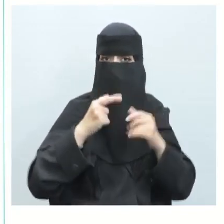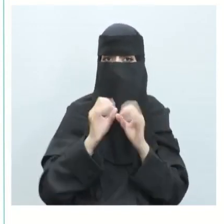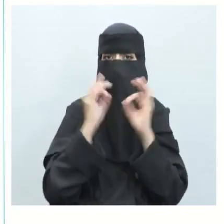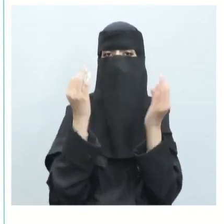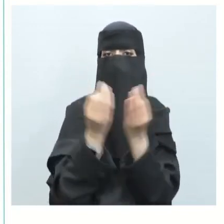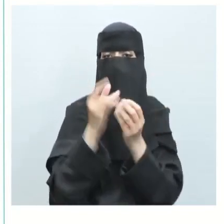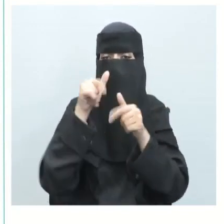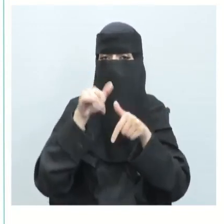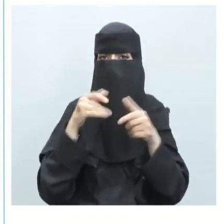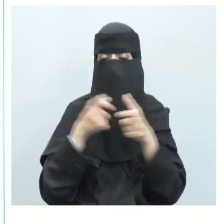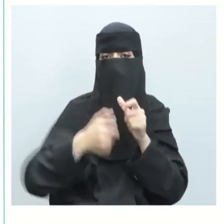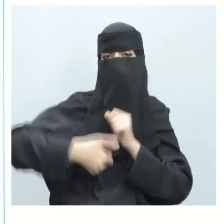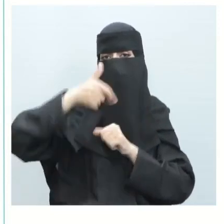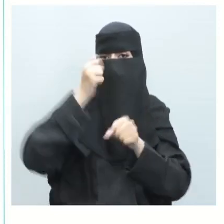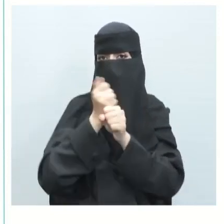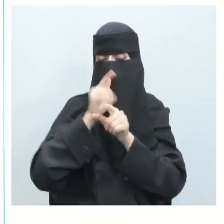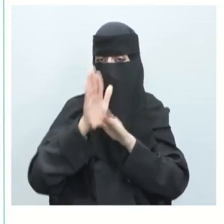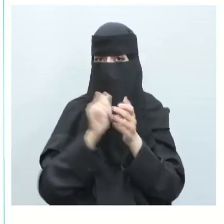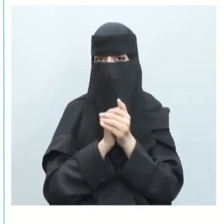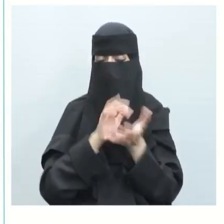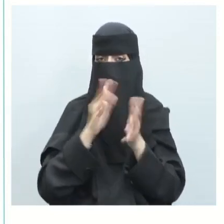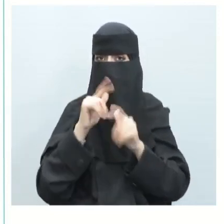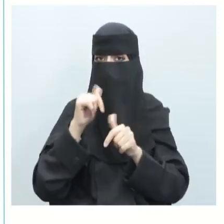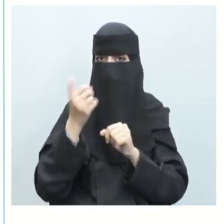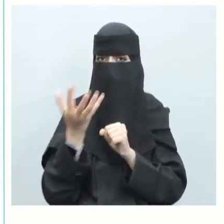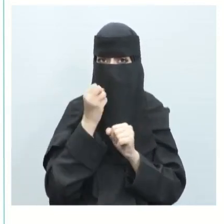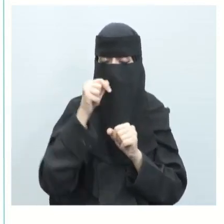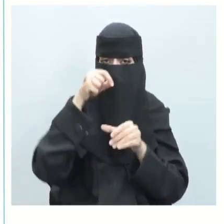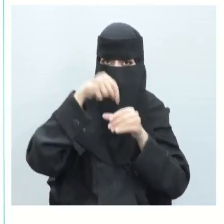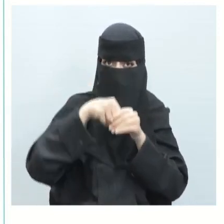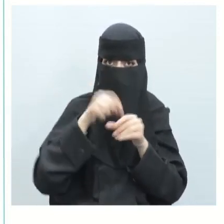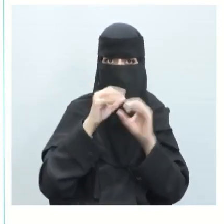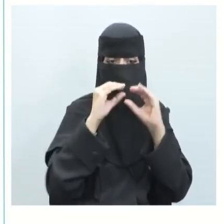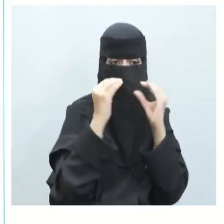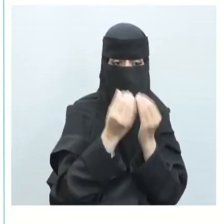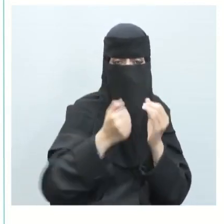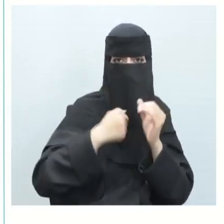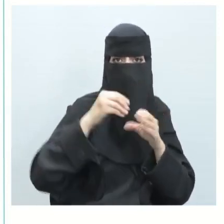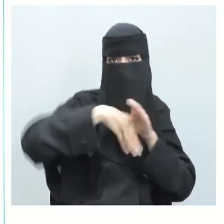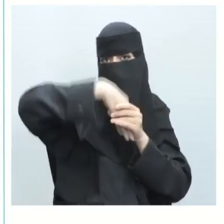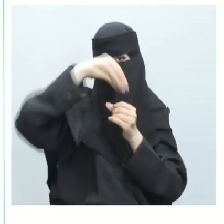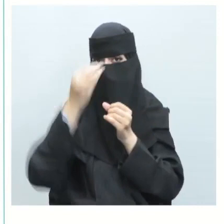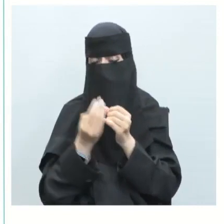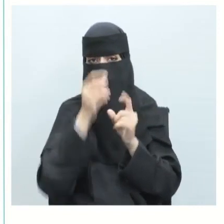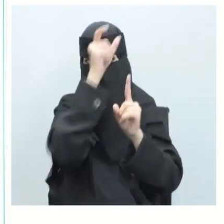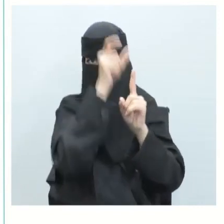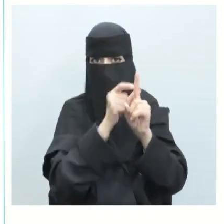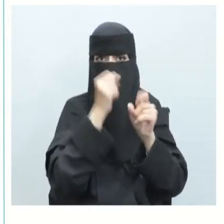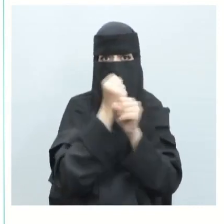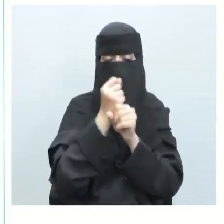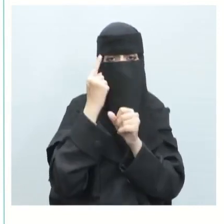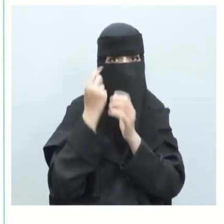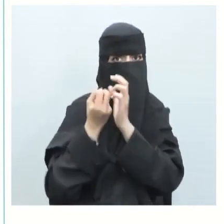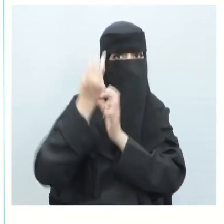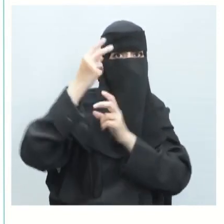يتكامل لانجاح هذا العمل مثلا قد احتاج مثلا في اداره الانتاج موظف يبتكر